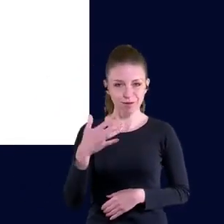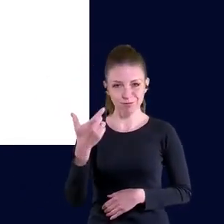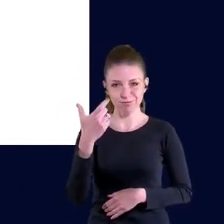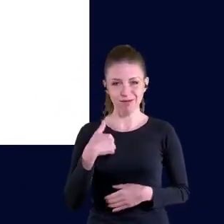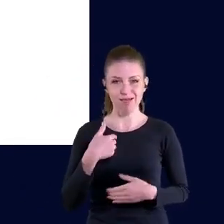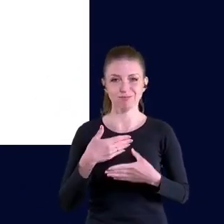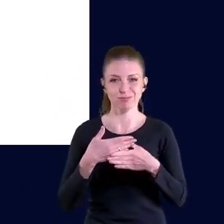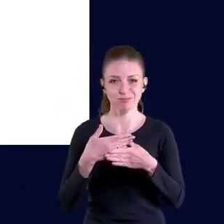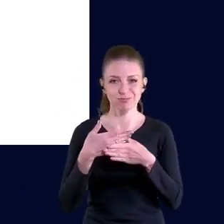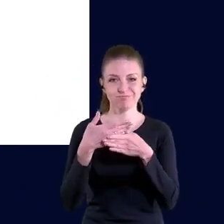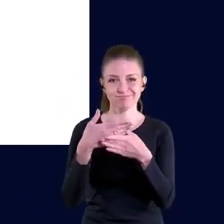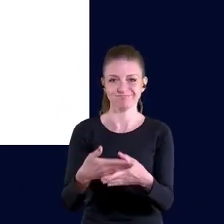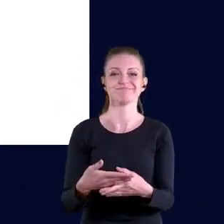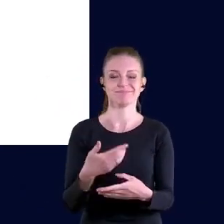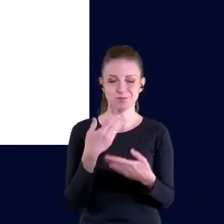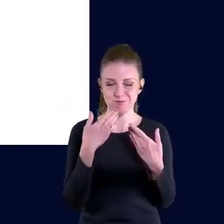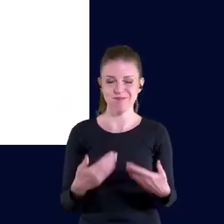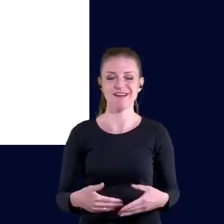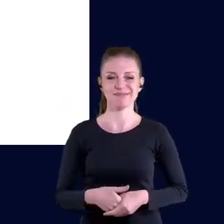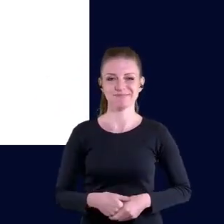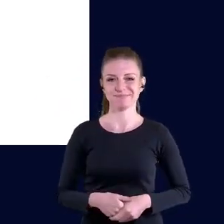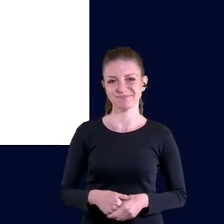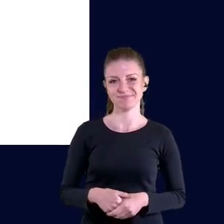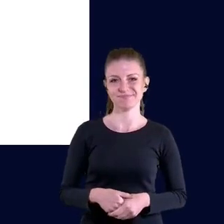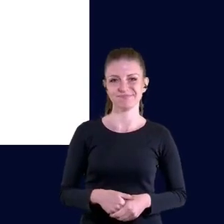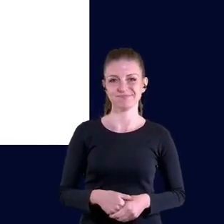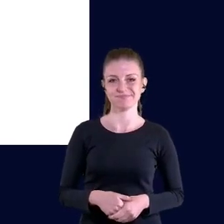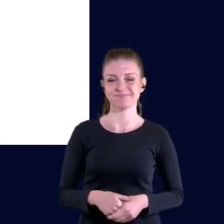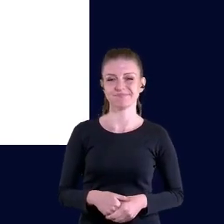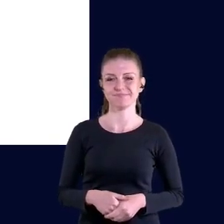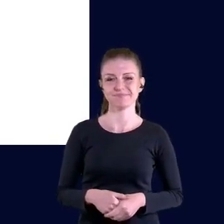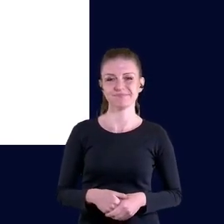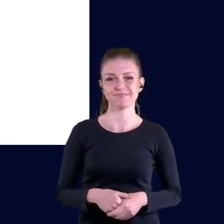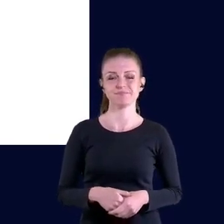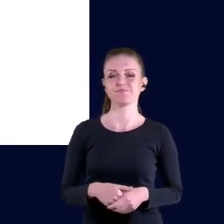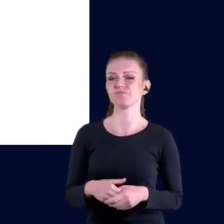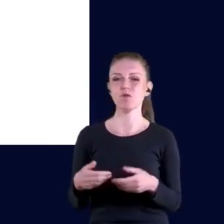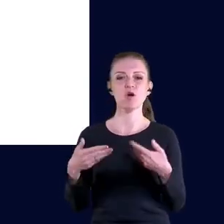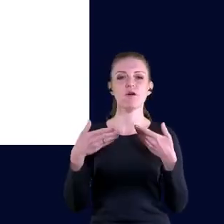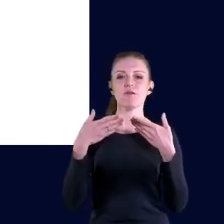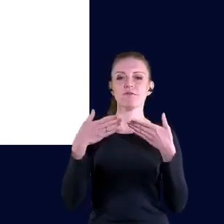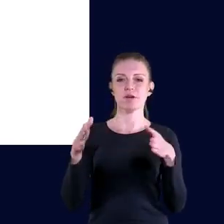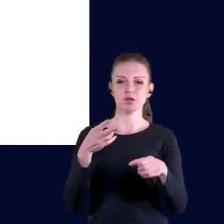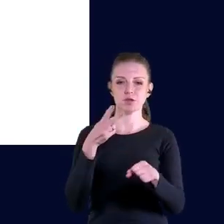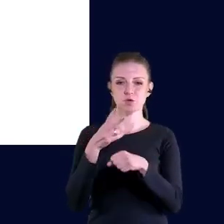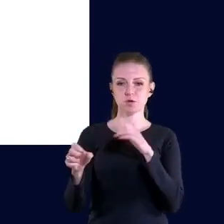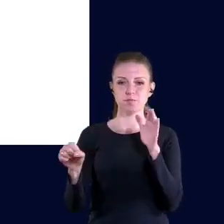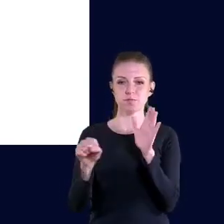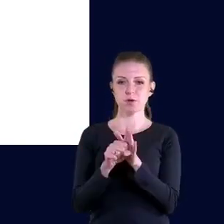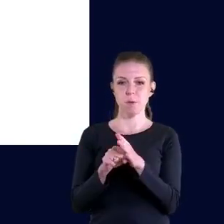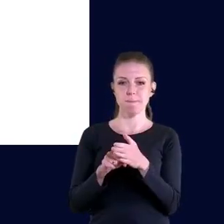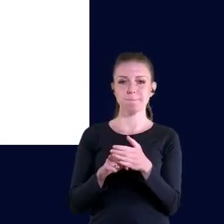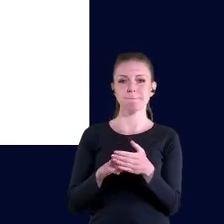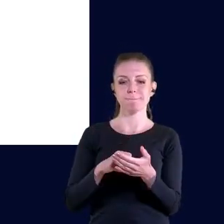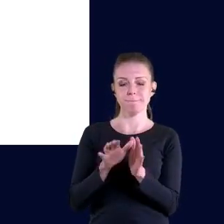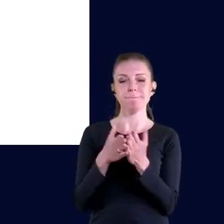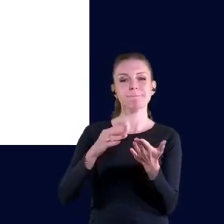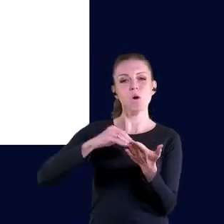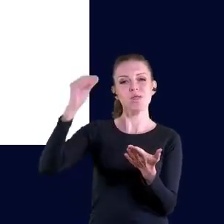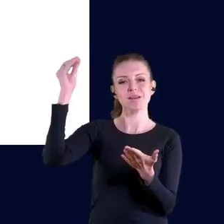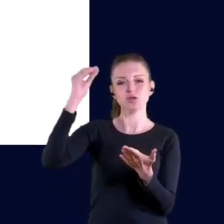że mogę wygłosić państwa na konferencji jest otwarty dostęp do podręczników akademickich